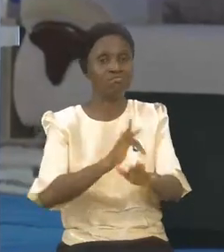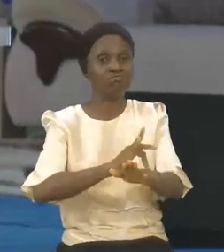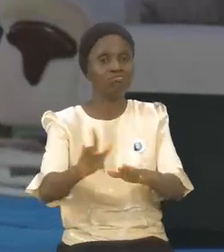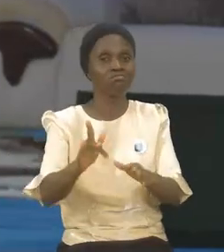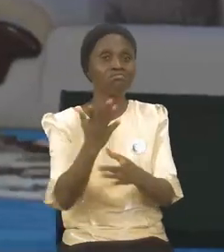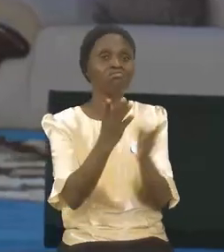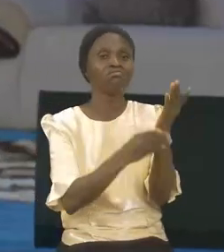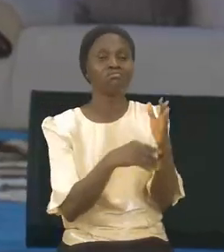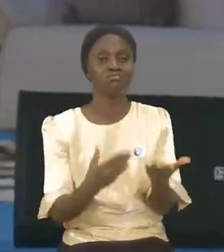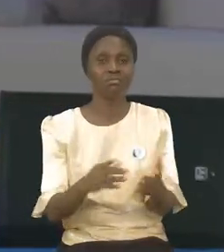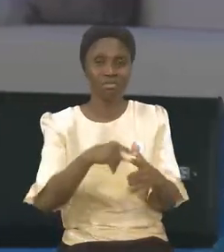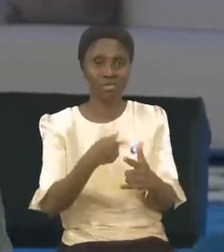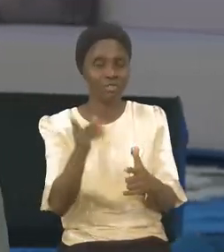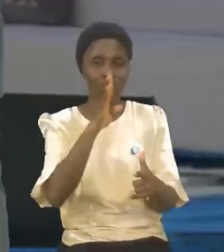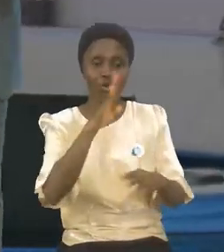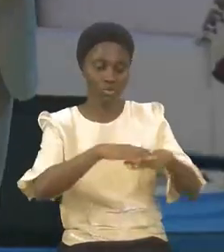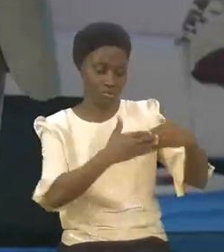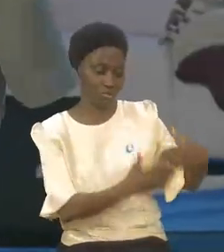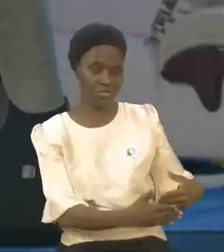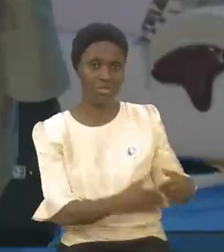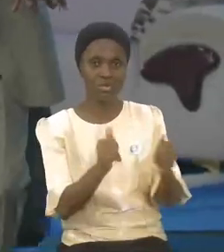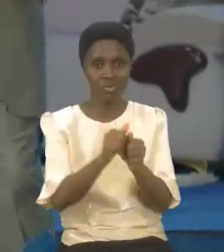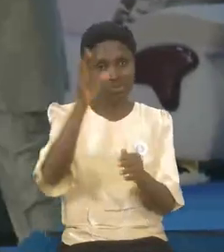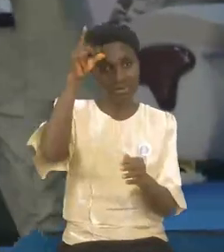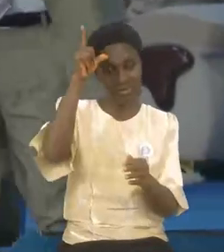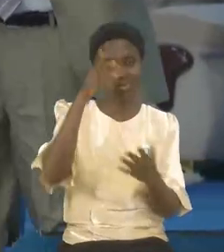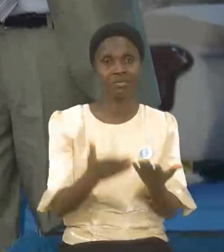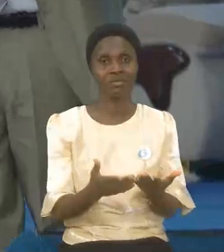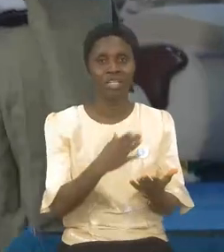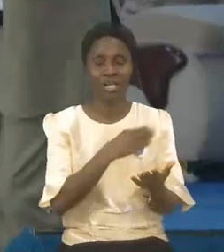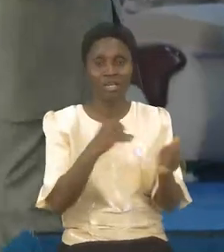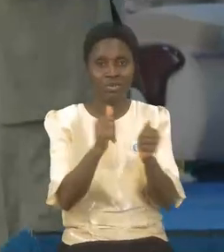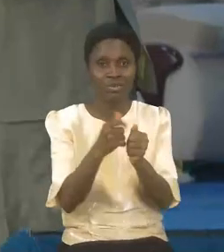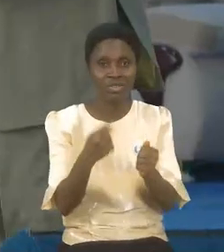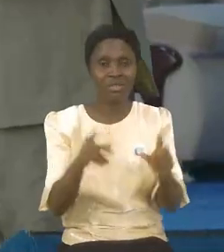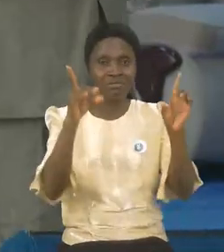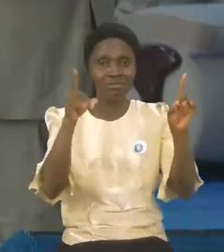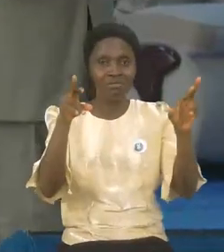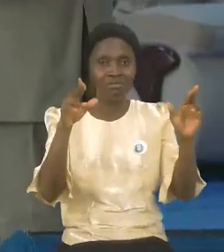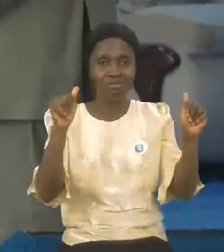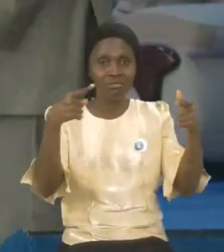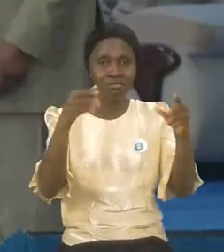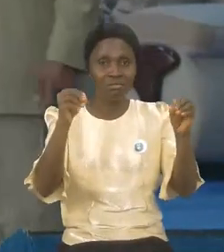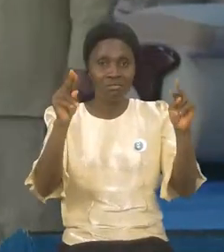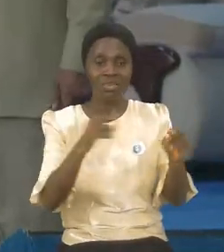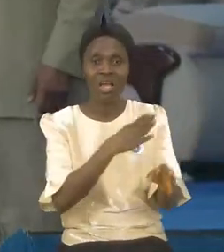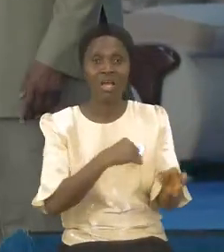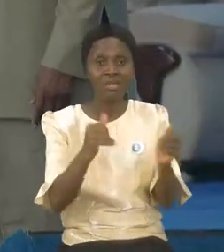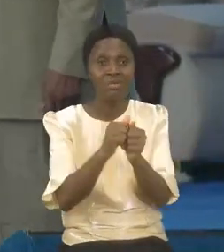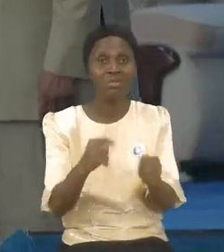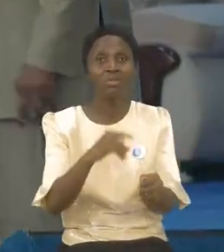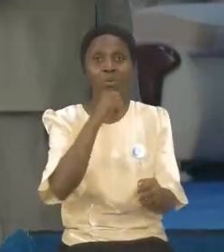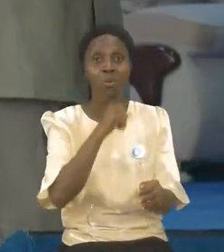toujours à l'autre côté avec Satan, avec les démons, avec Lucifer, avec le dragon, avec l'ancien serpent. Et